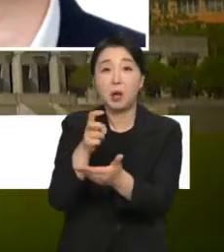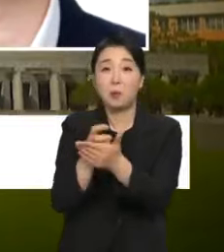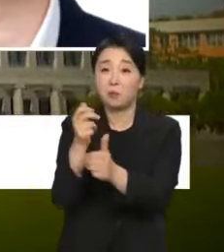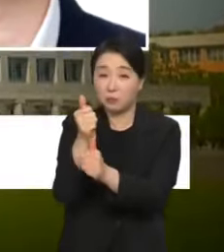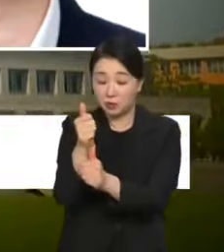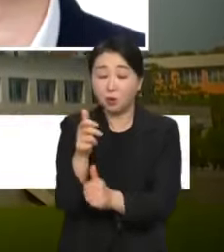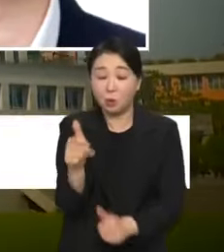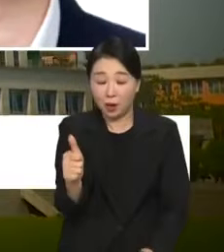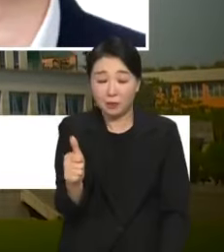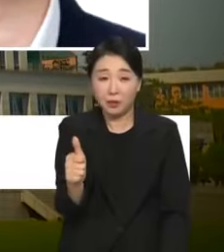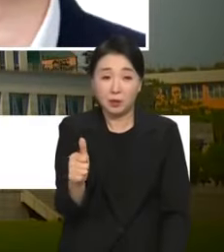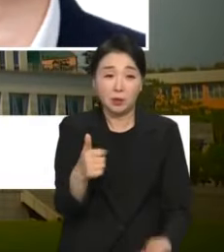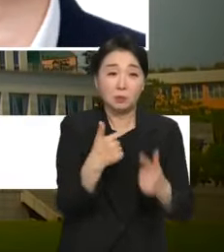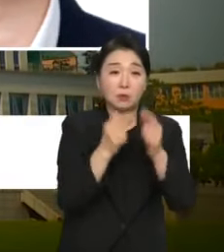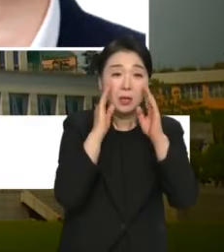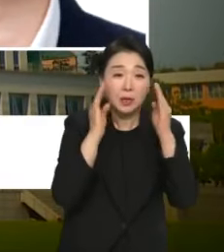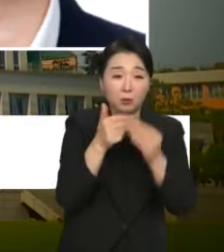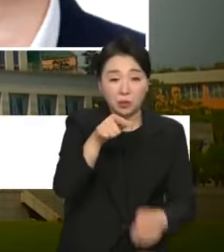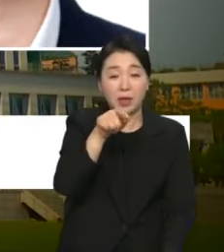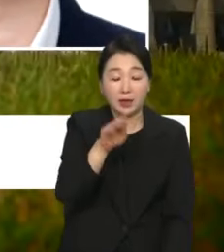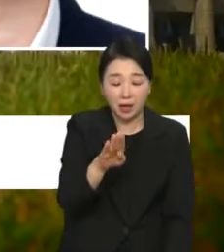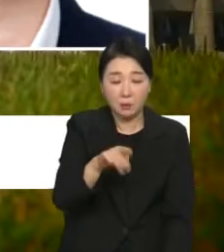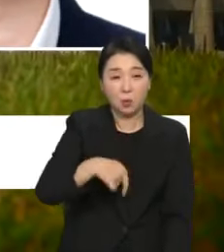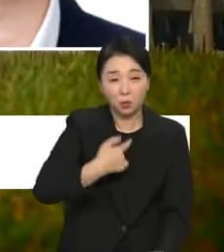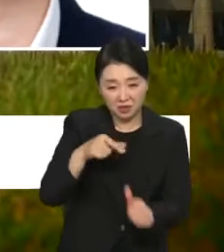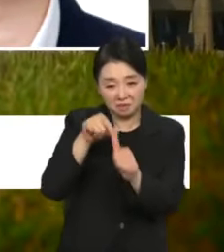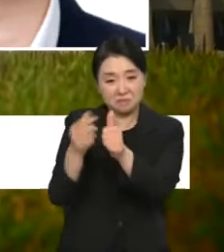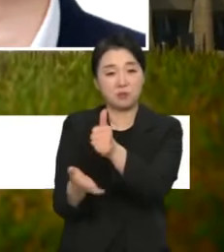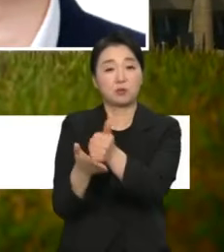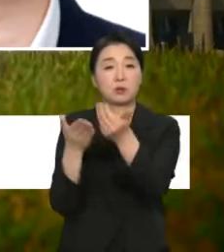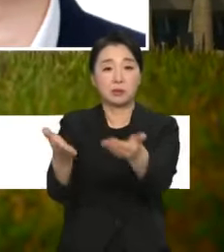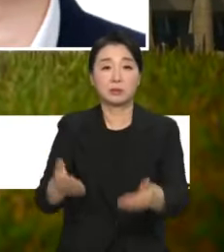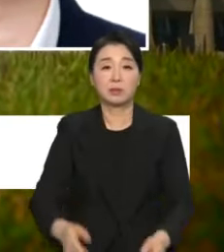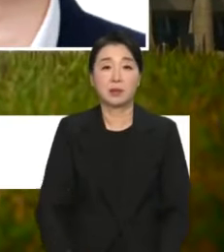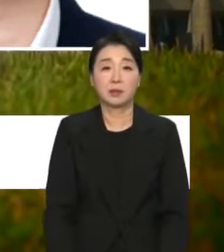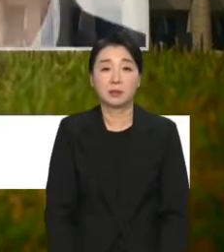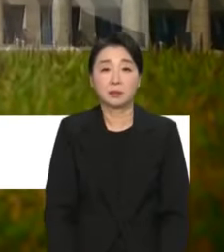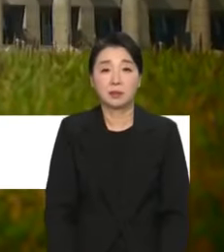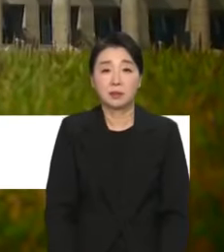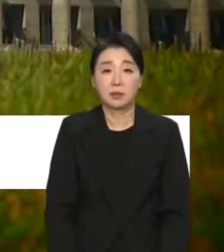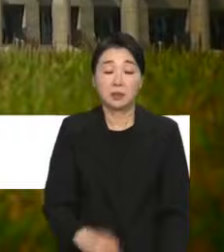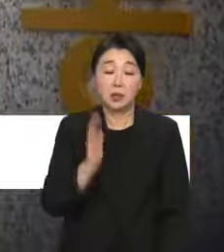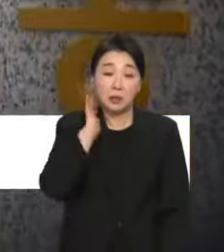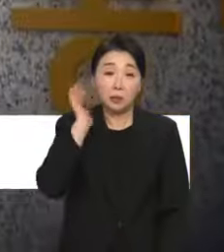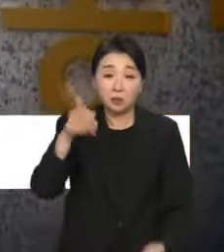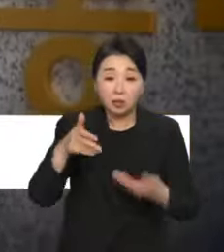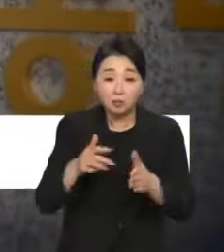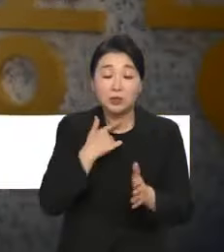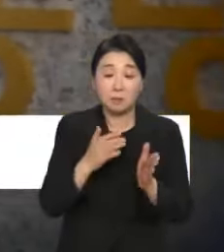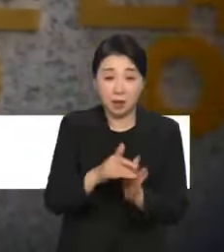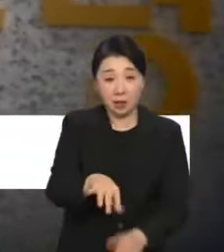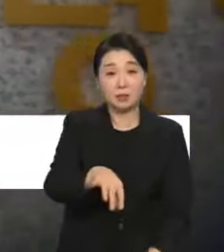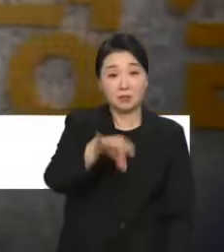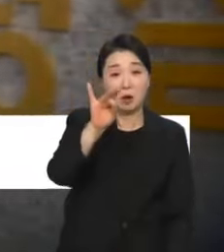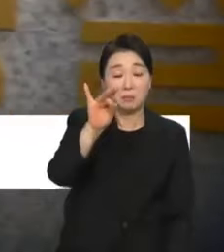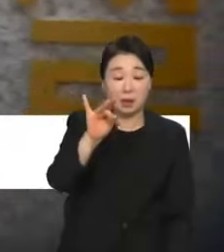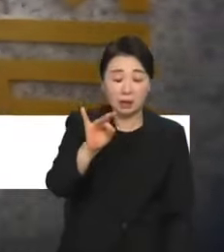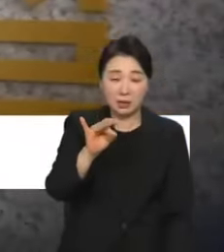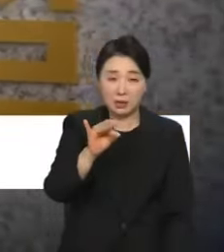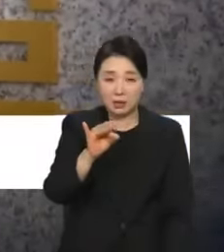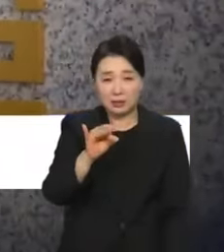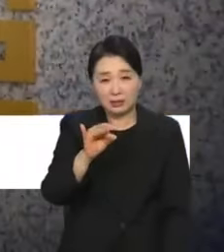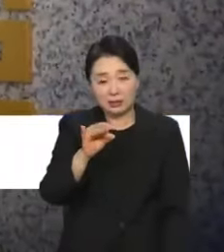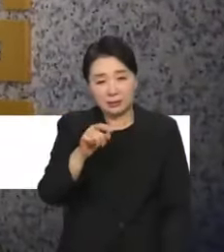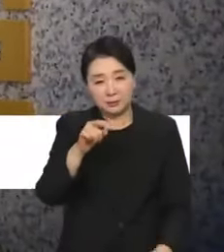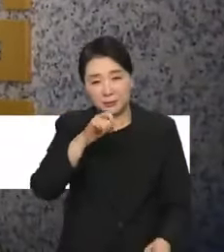부산 해운대 갑의 단수공천 대상자로 선정됐습니다 대통령실 출신으론 처음으로 당선 가능성이